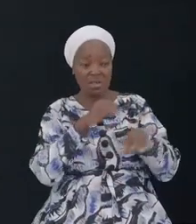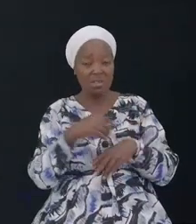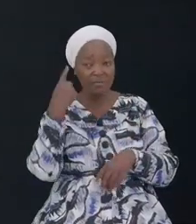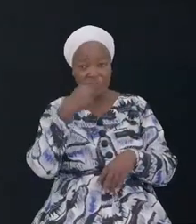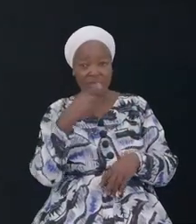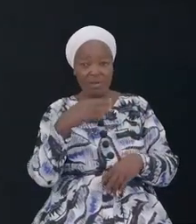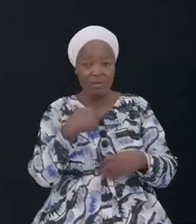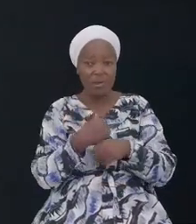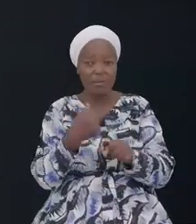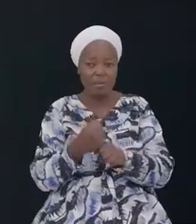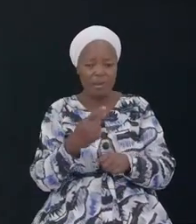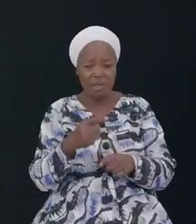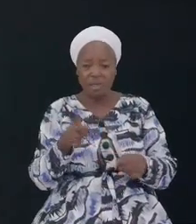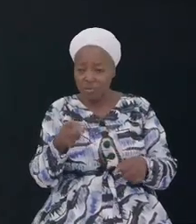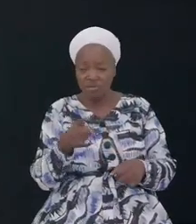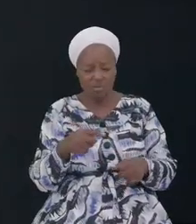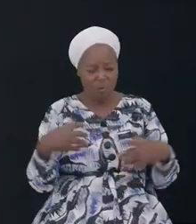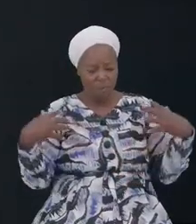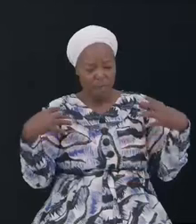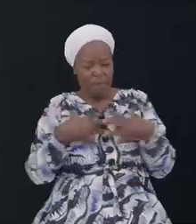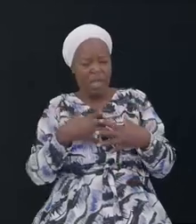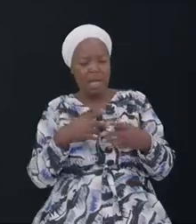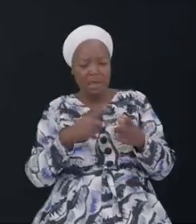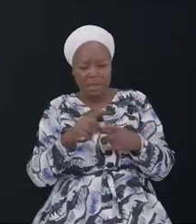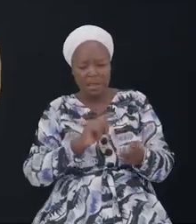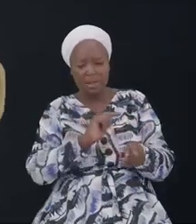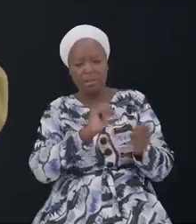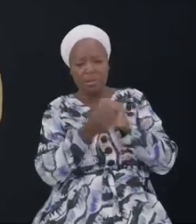à trembler, à grelotter pour dire,